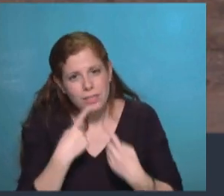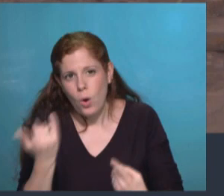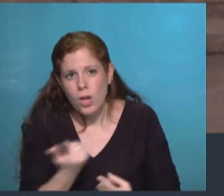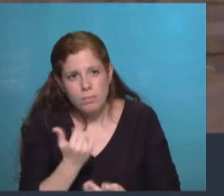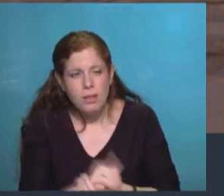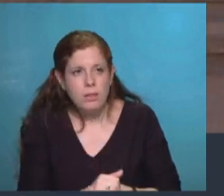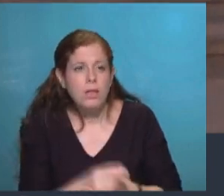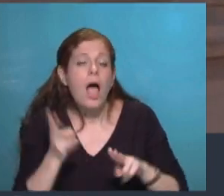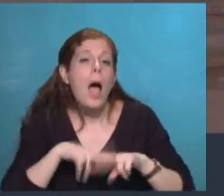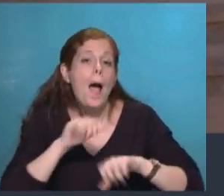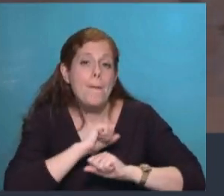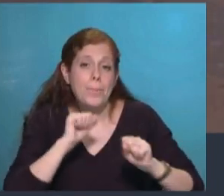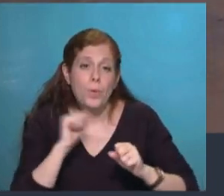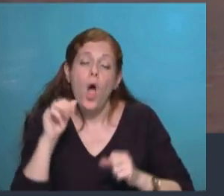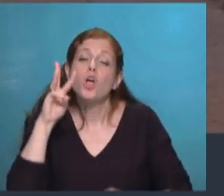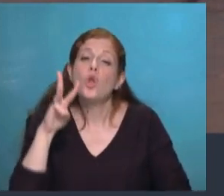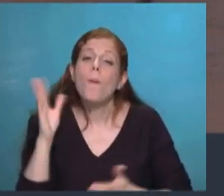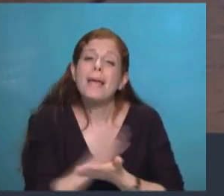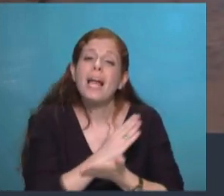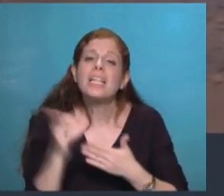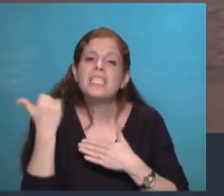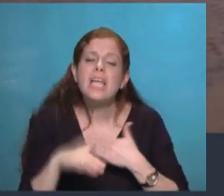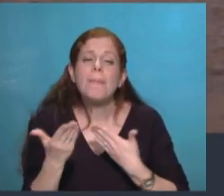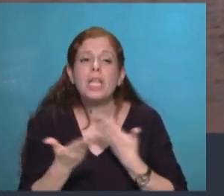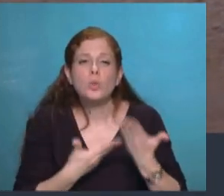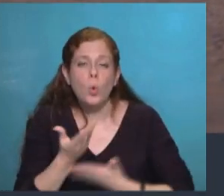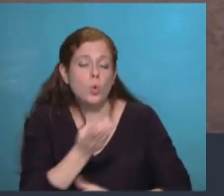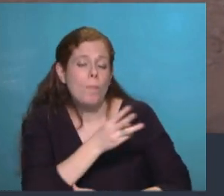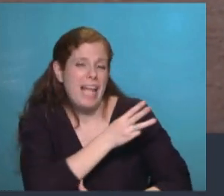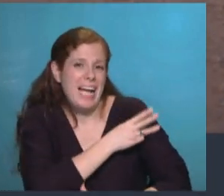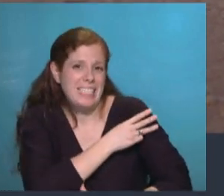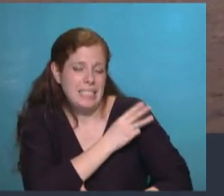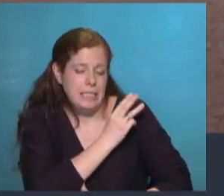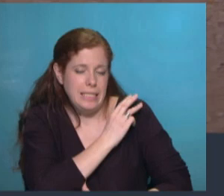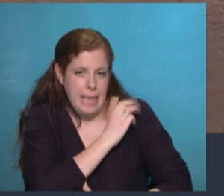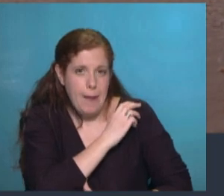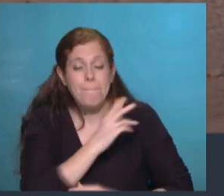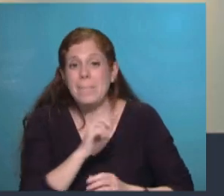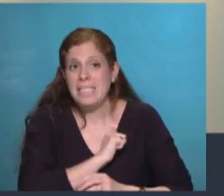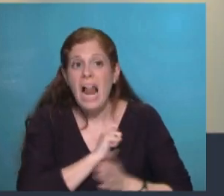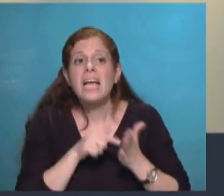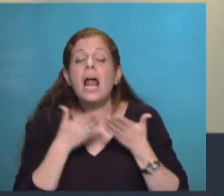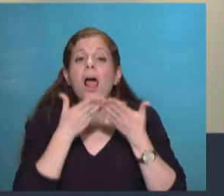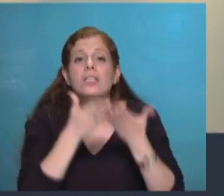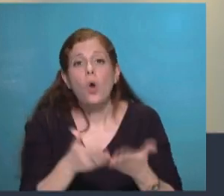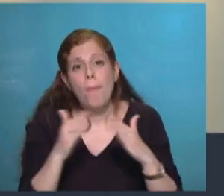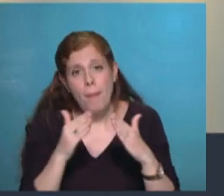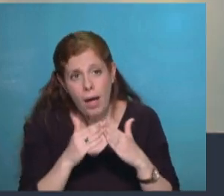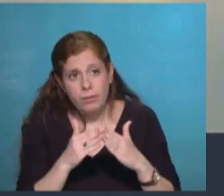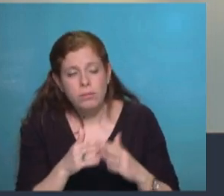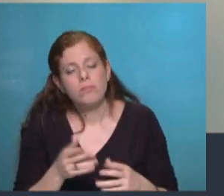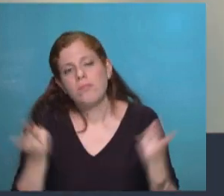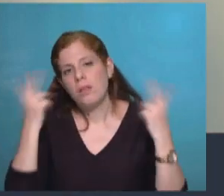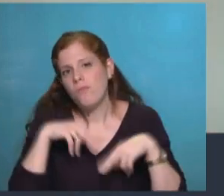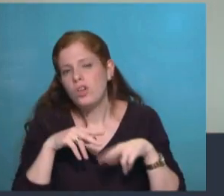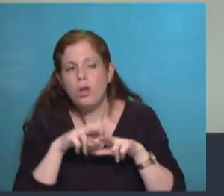אחרי הפיגוע החליט שלומי לסיים את שירותו בדרגת סרן בצהל כדי לעזור יותר בבית באותניאל. אני מבין שהמצב בבית